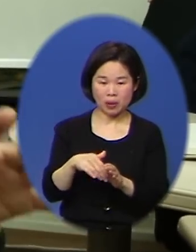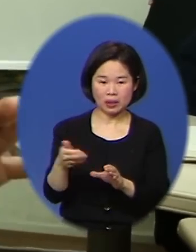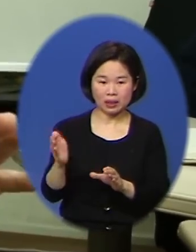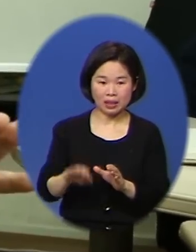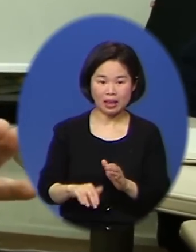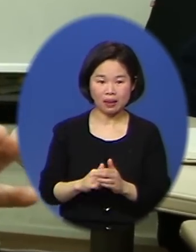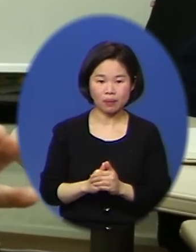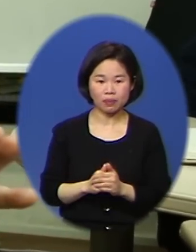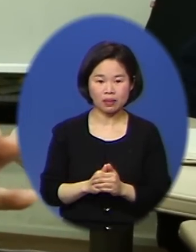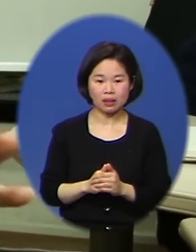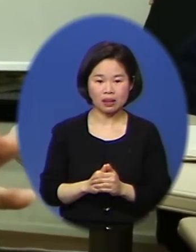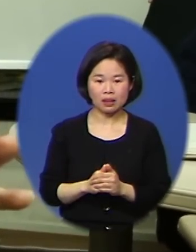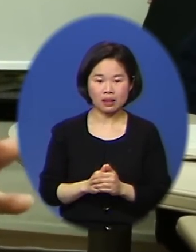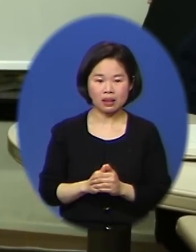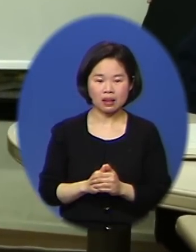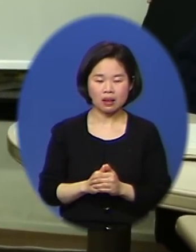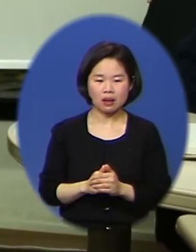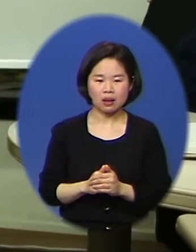하루에